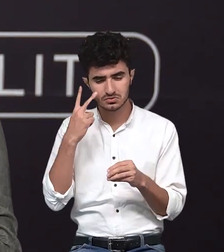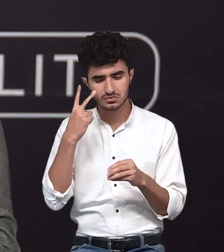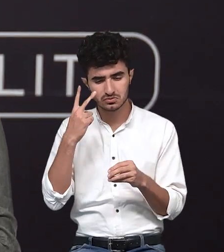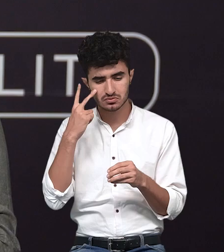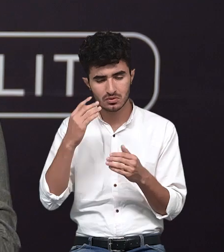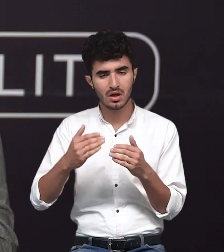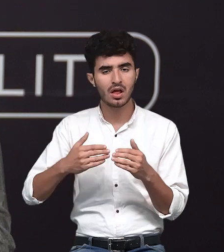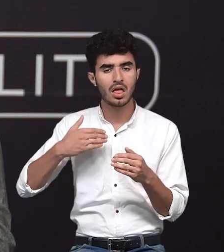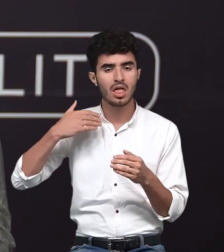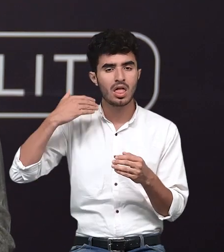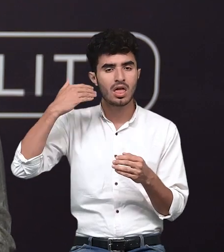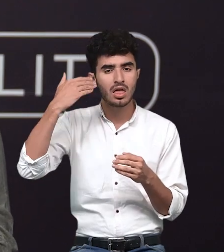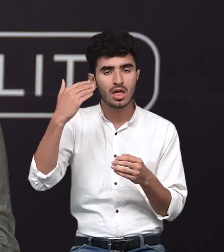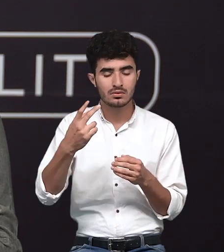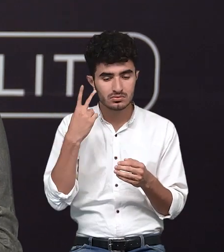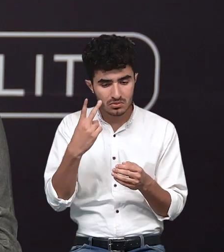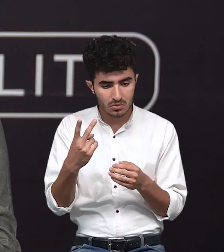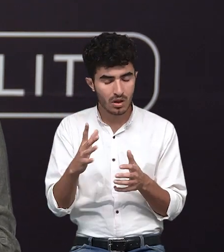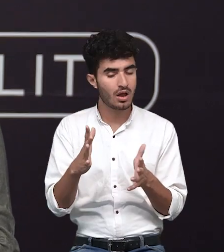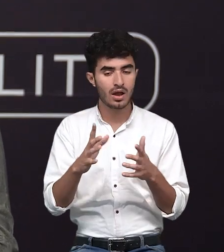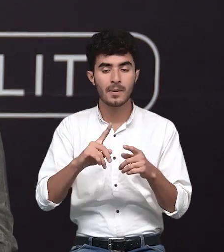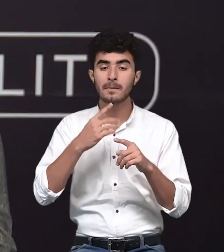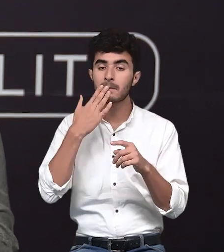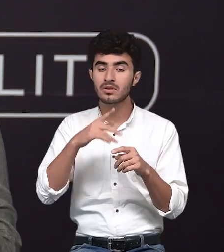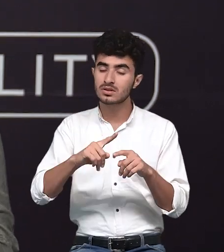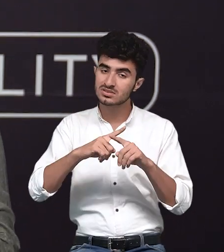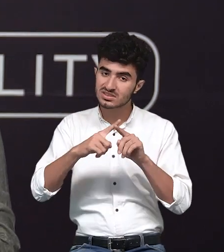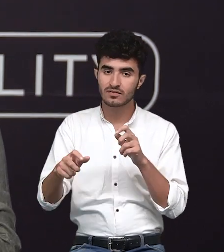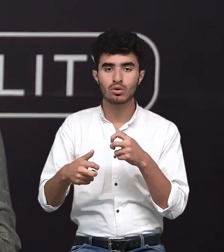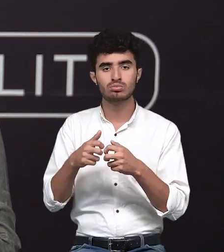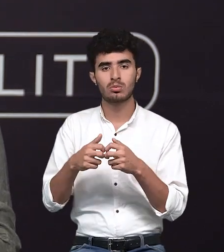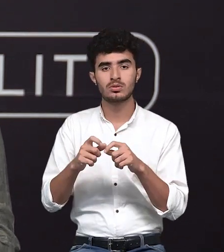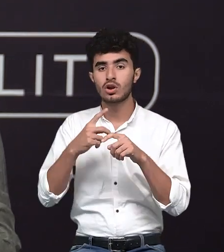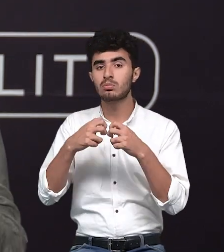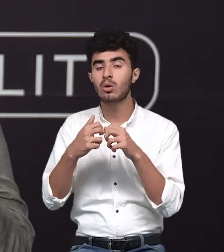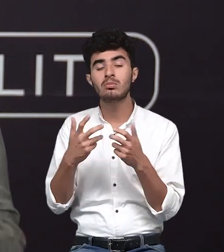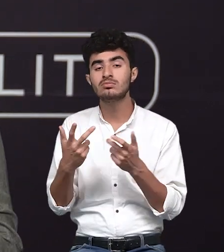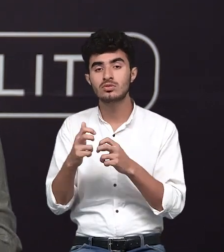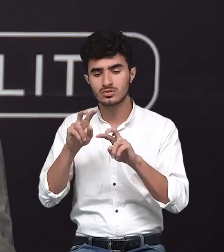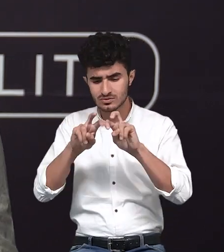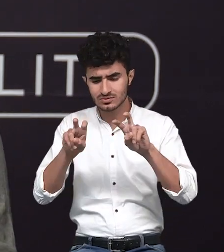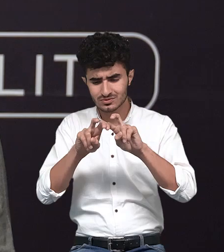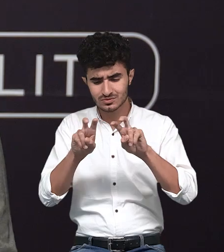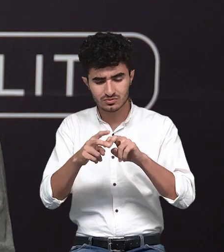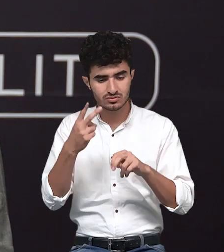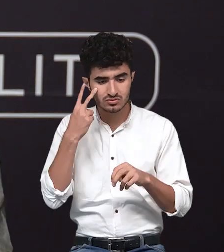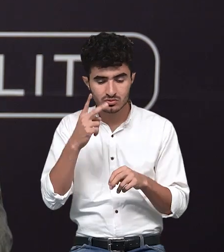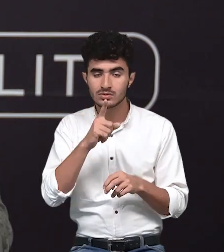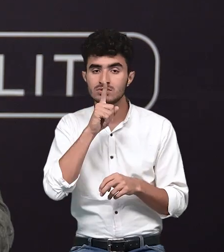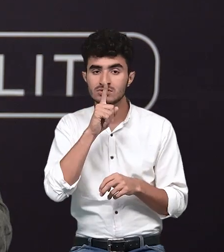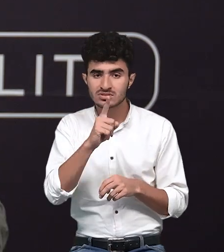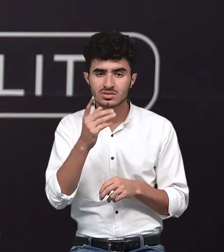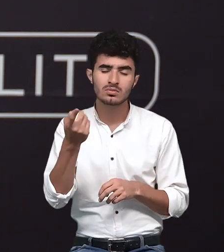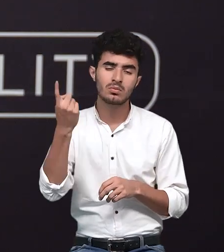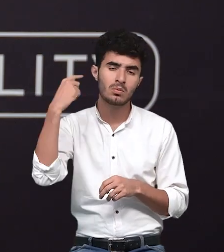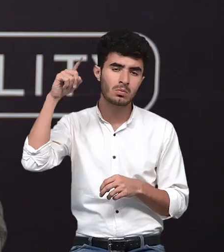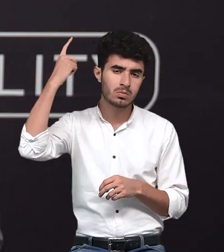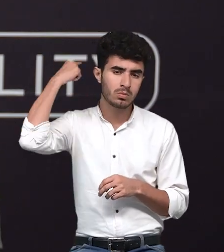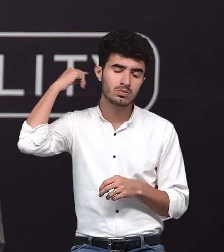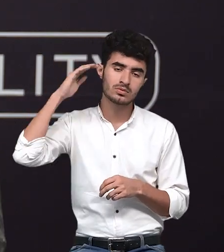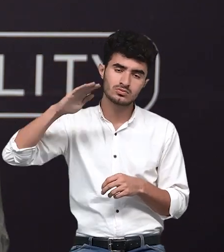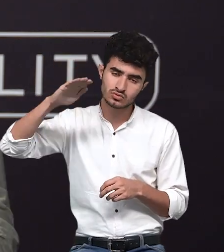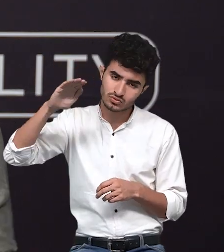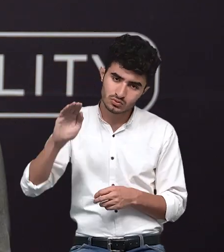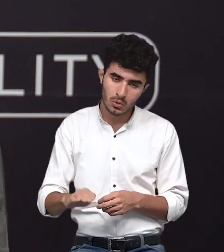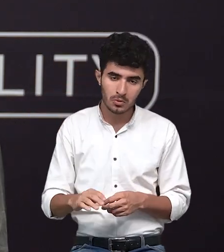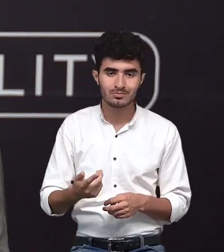نہیں آتی، DSM کو فالو نہیں کر پاتے ہم، تو پھر الٹیمیٹلی پتہ چلتا ہے جب ہم ڈگ کرتے ہیں مزید کہ ایکچولی وہ